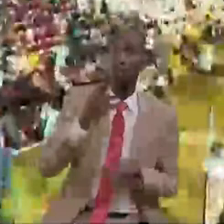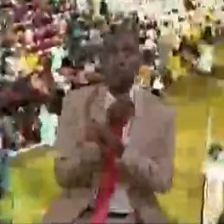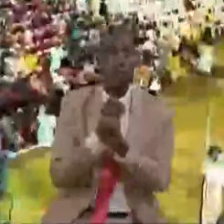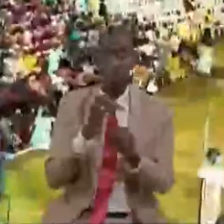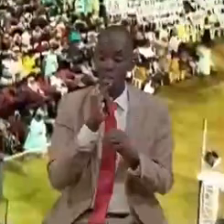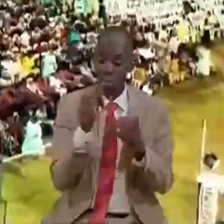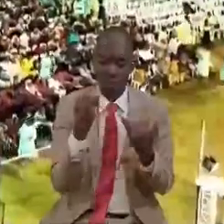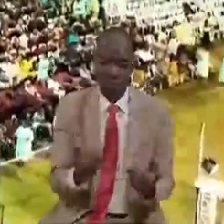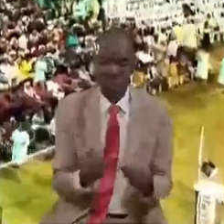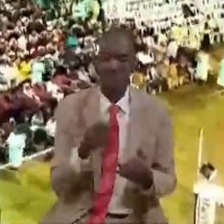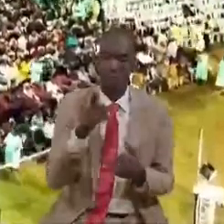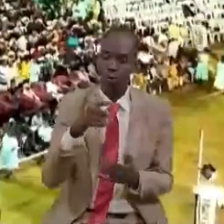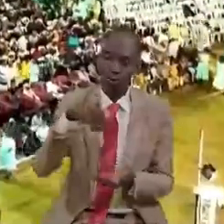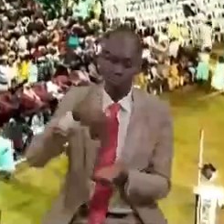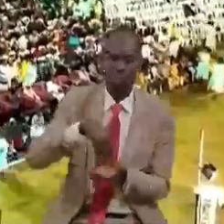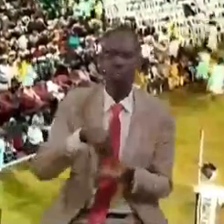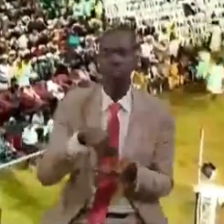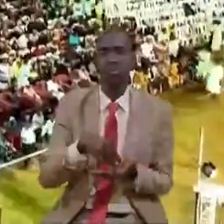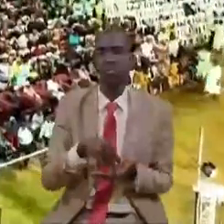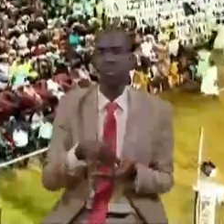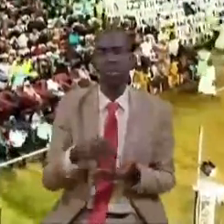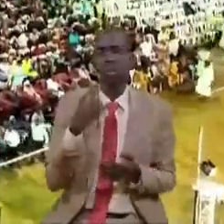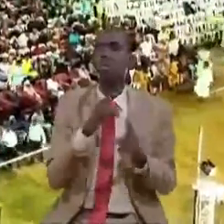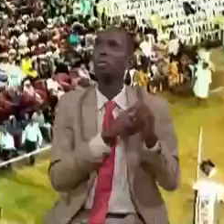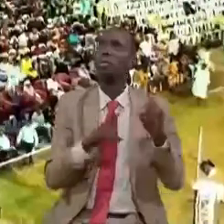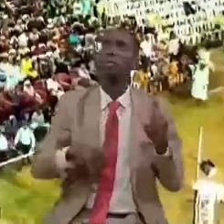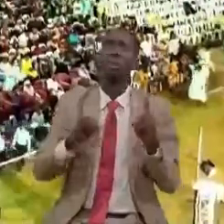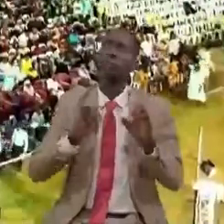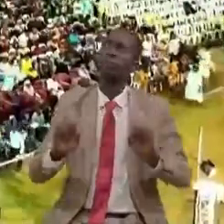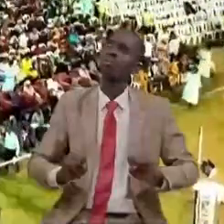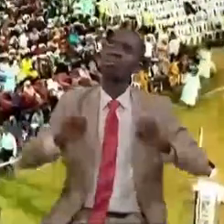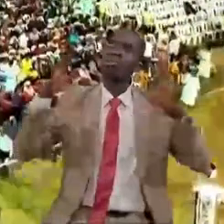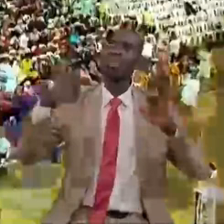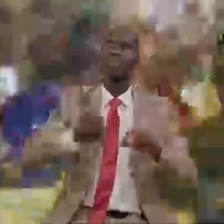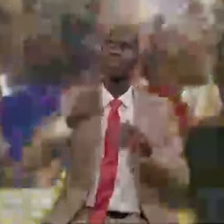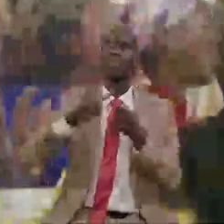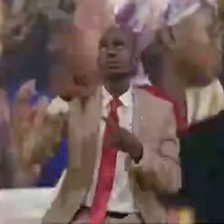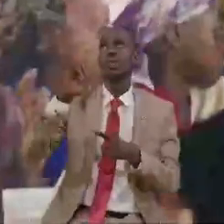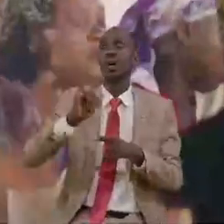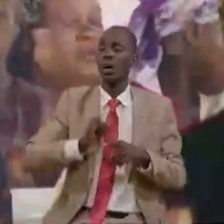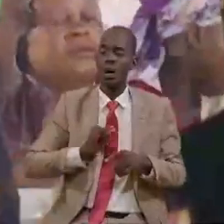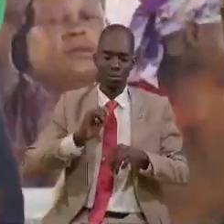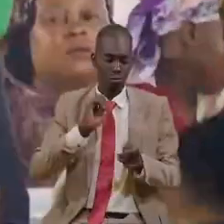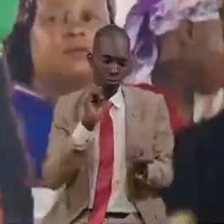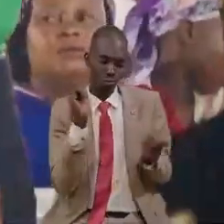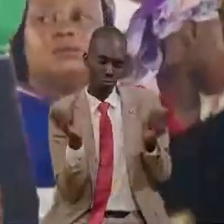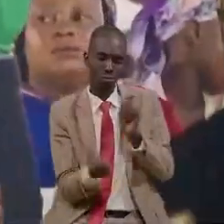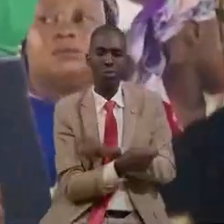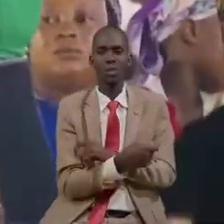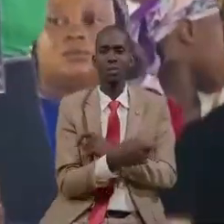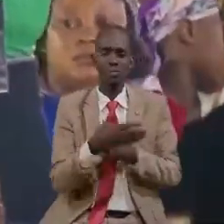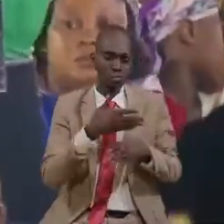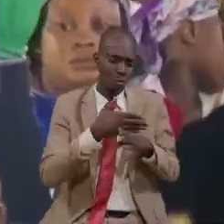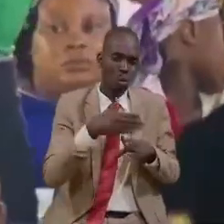là-bas, disant, Seigneur, je me donne à toi, je me détourne de tous